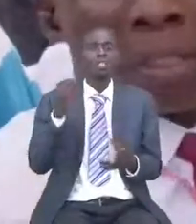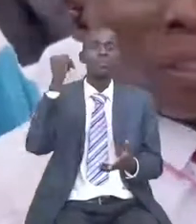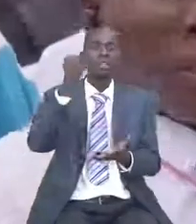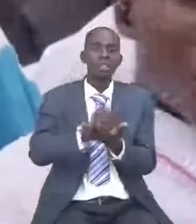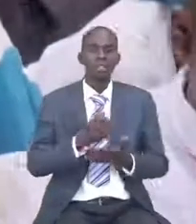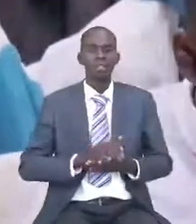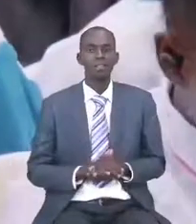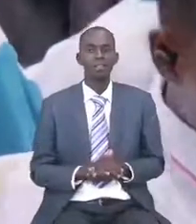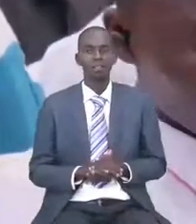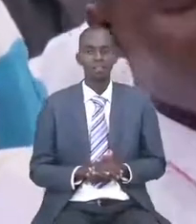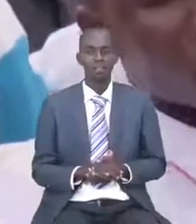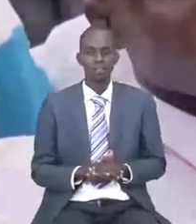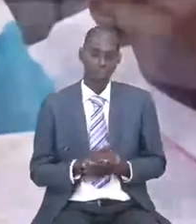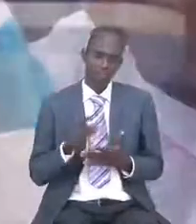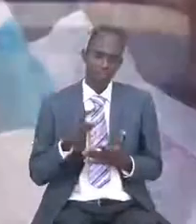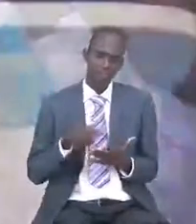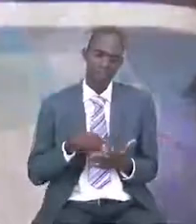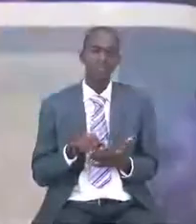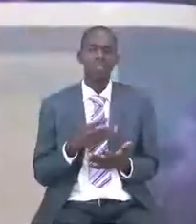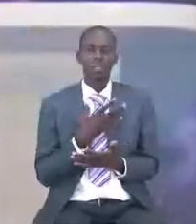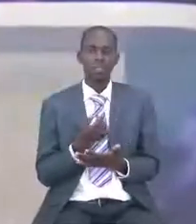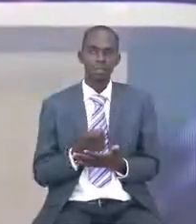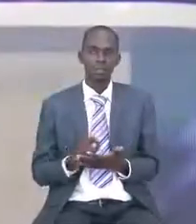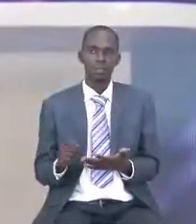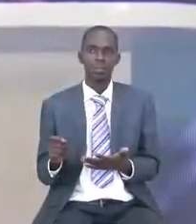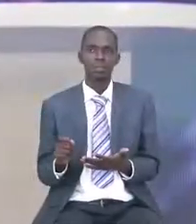encore. Amen.